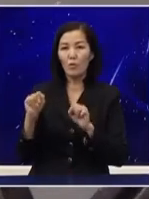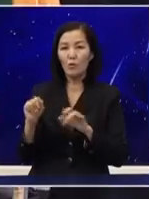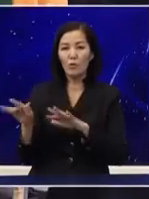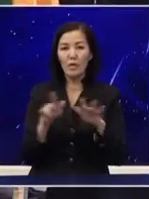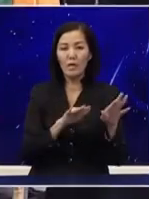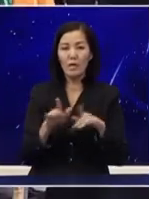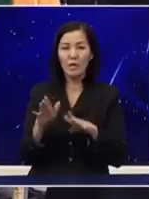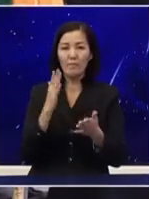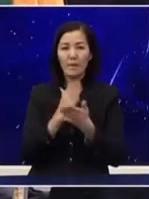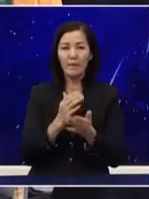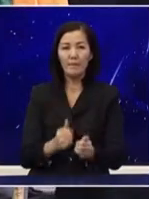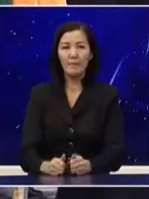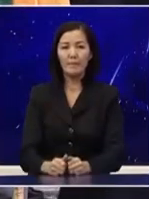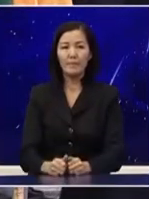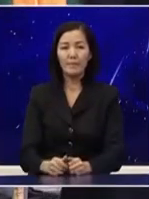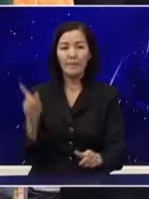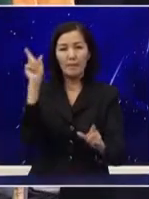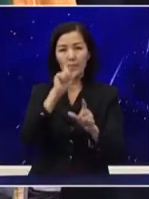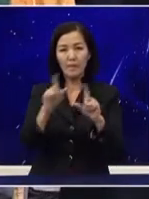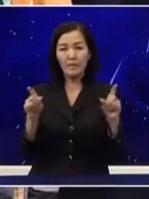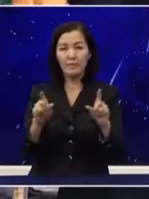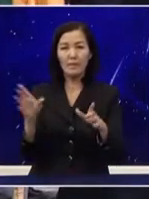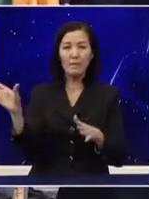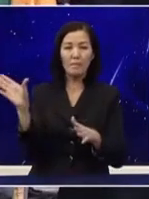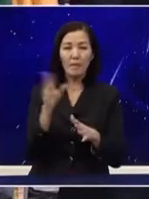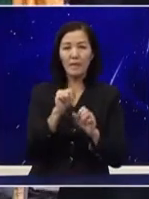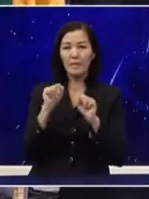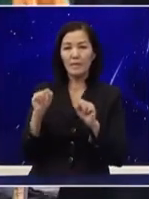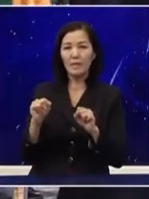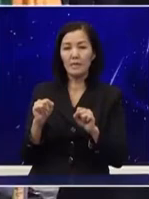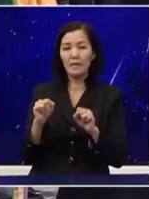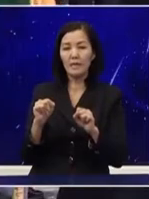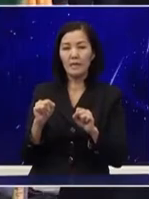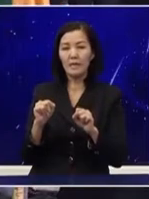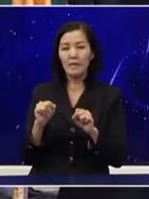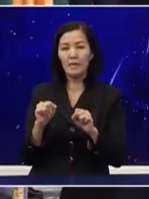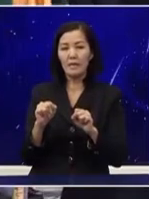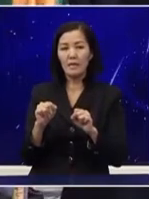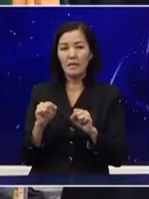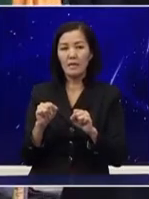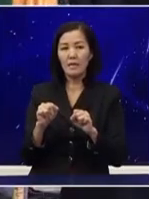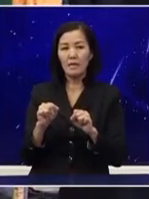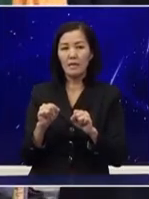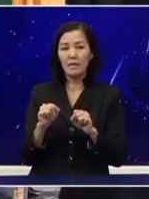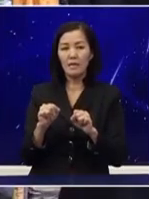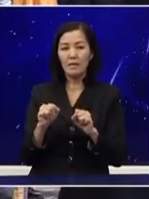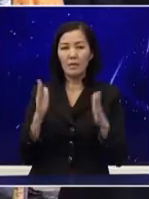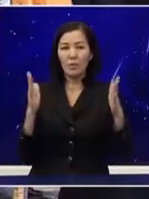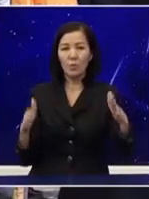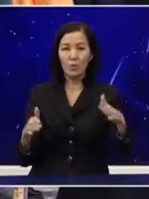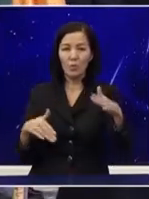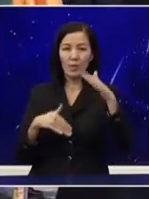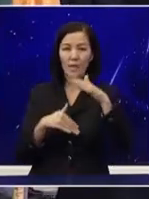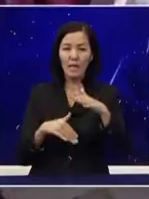орнатылған. Айта кететін болсақ, мектептеріміздің бәрінде санпиннің талабына байланысты барлығымен түнелдермен,